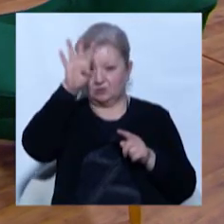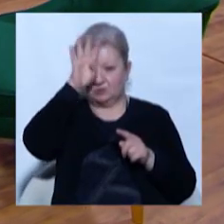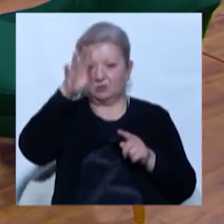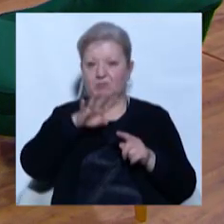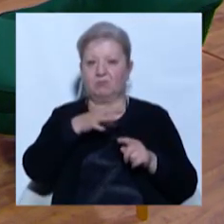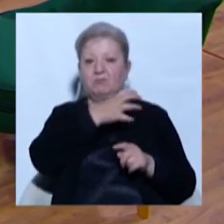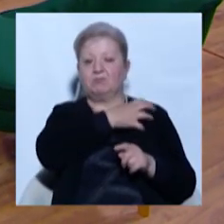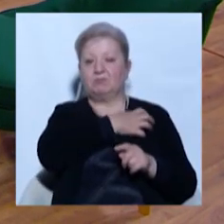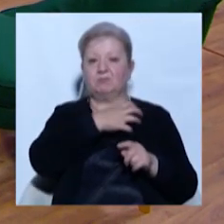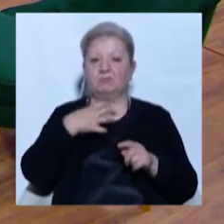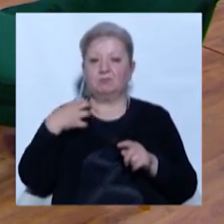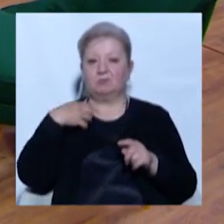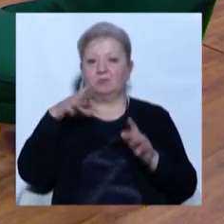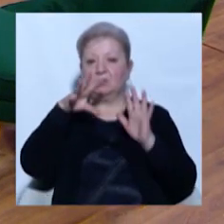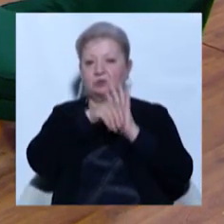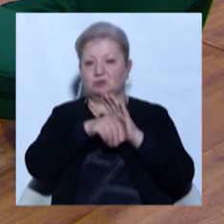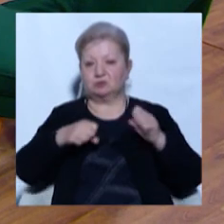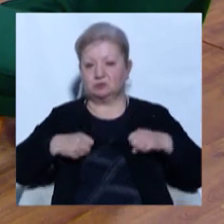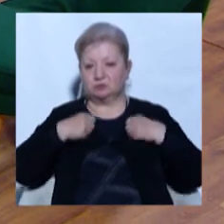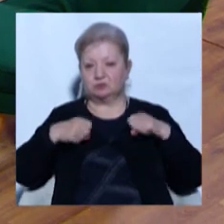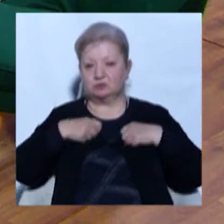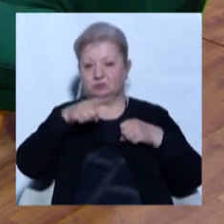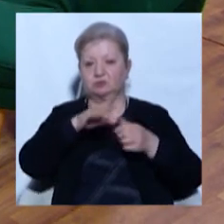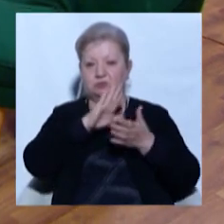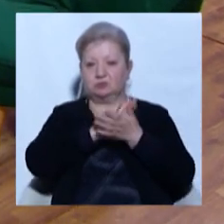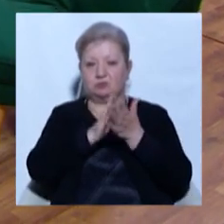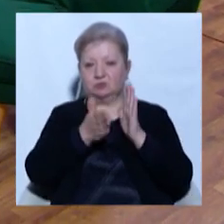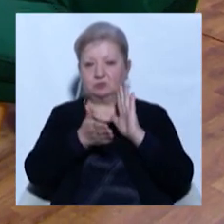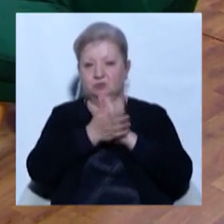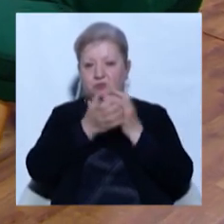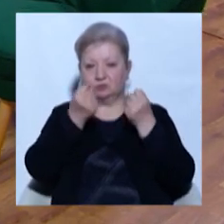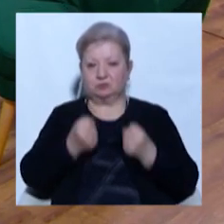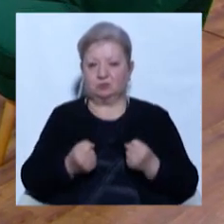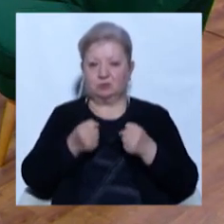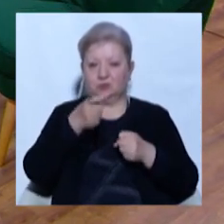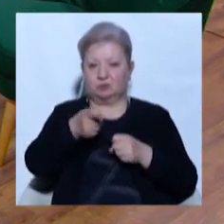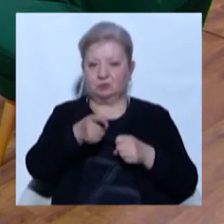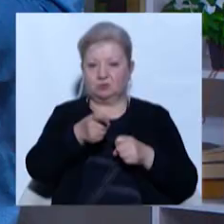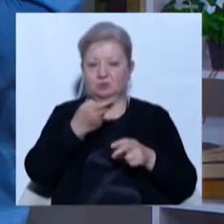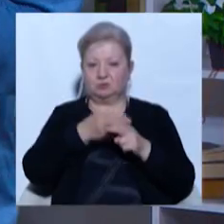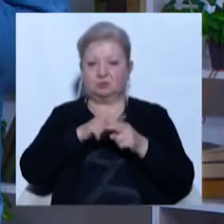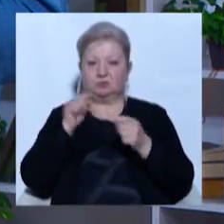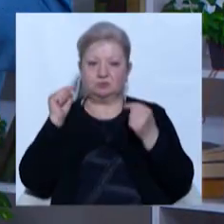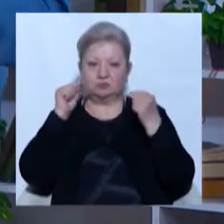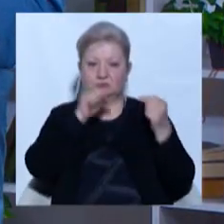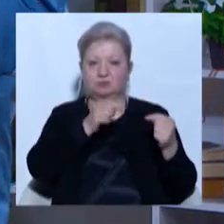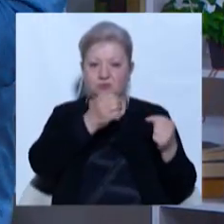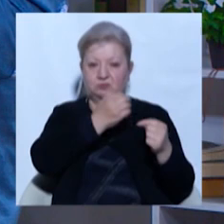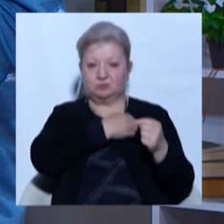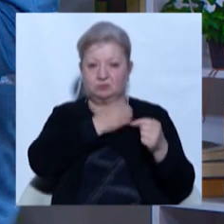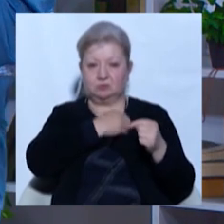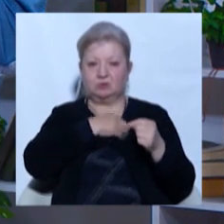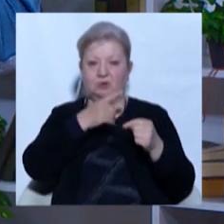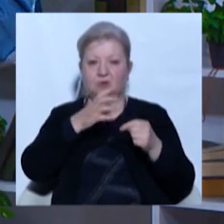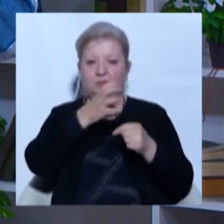მეფეს შიგნიდან ცდილობდა, რომ სიტუაცია დაემძიმებინა და მის წინააღმდეგ გამოეყენებინა მოღალატე